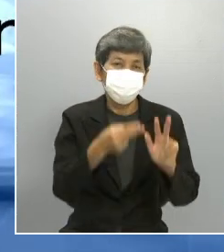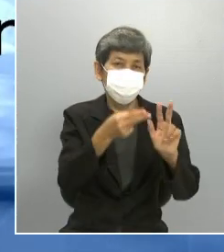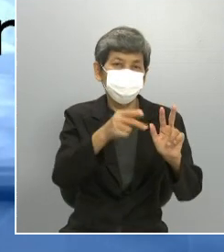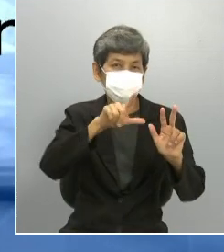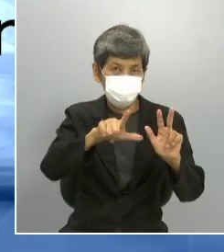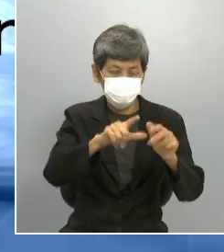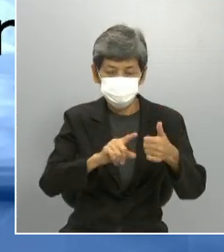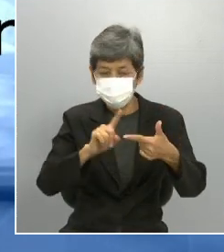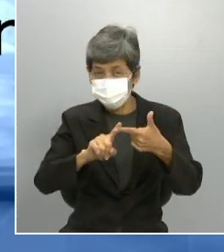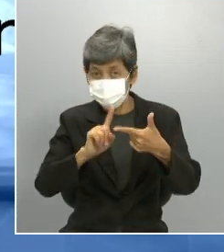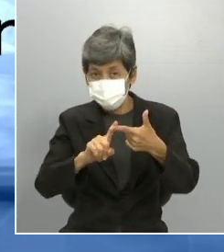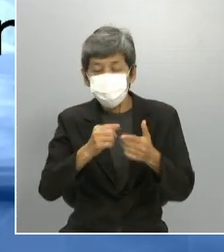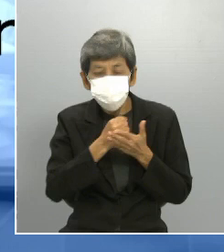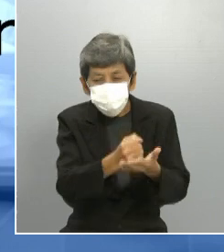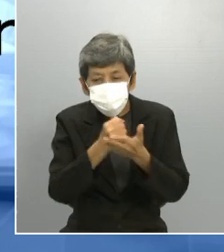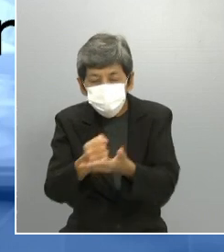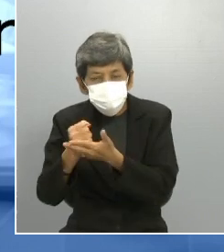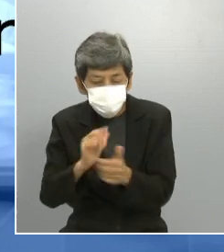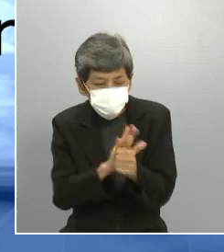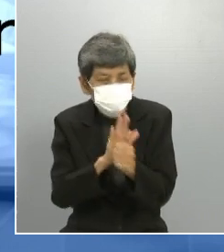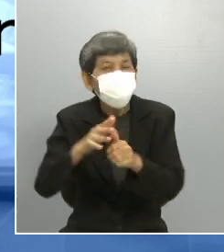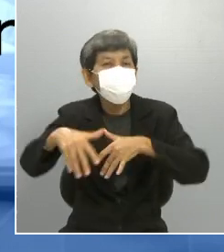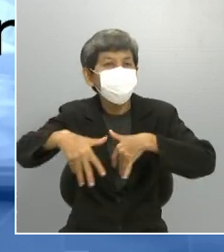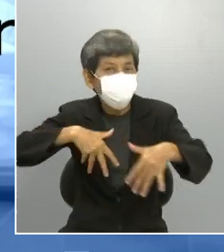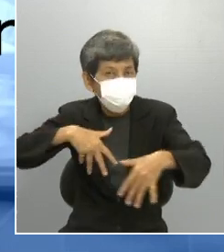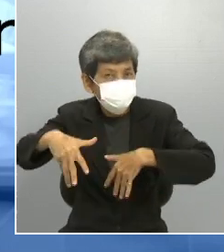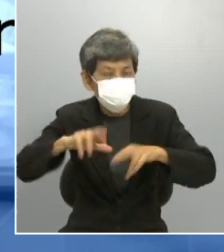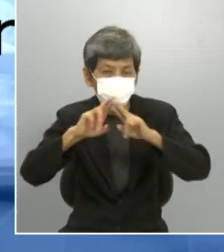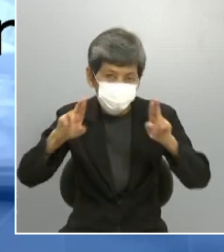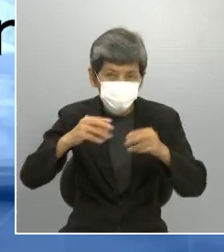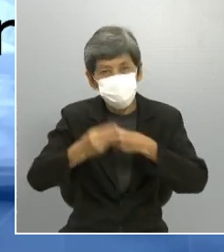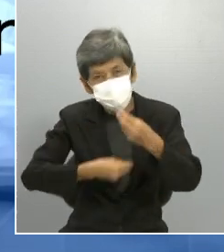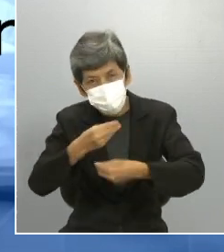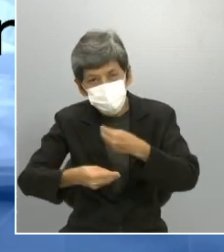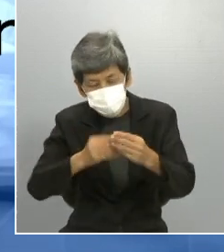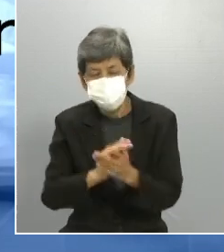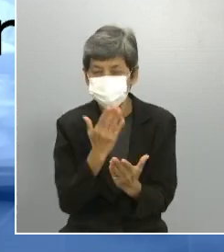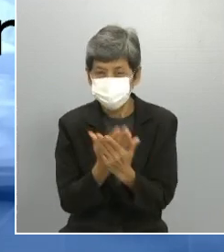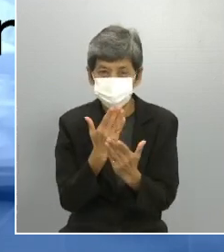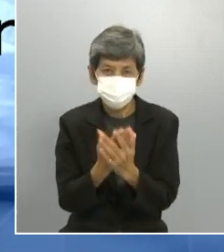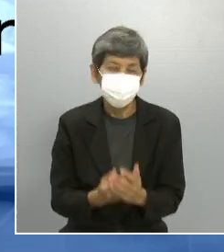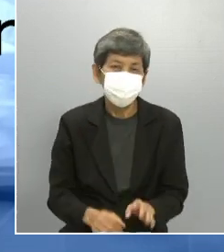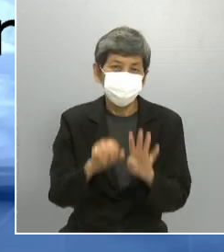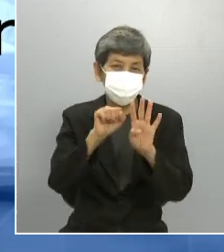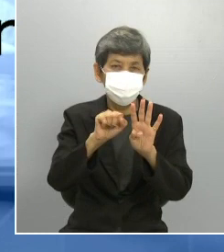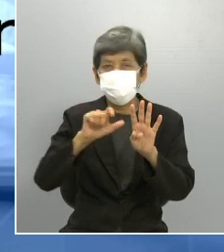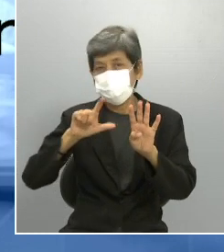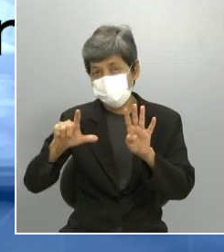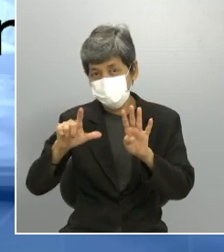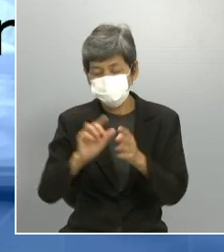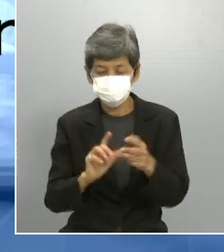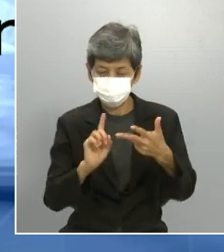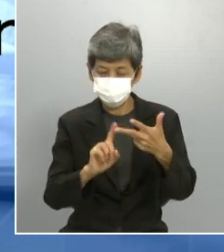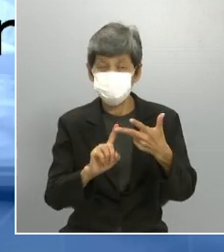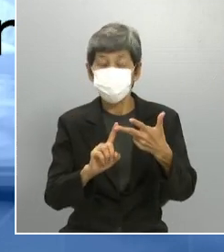2ก็คือนำไปช่วยเหลือเยียวยาประชาชนและผู้ประกอบการที่ได้รับผลกระทบวงเงินอยู่ที่ 4แสนล้านบาทและ